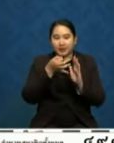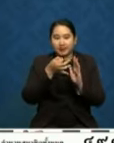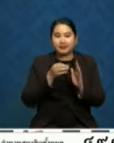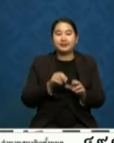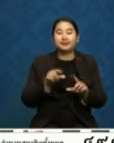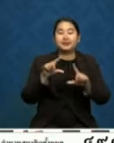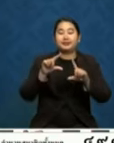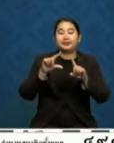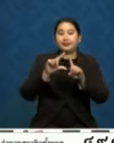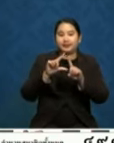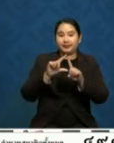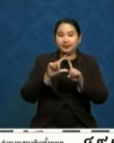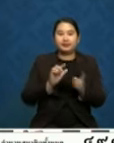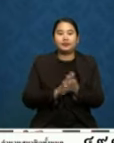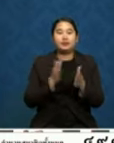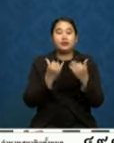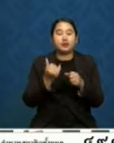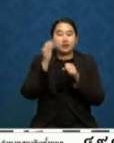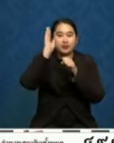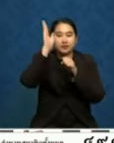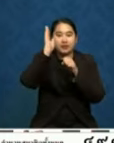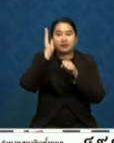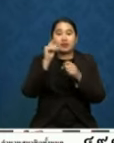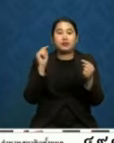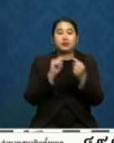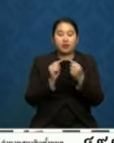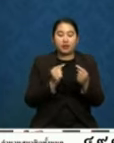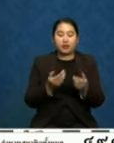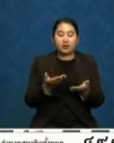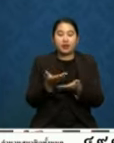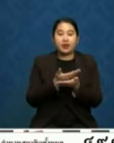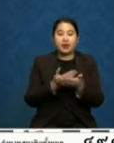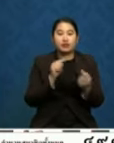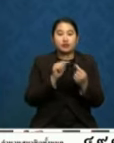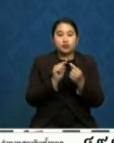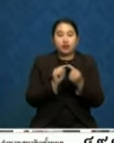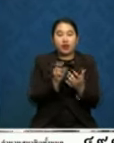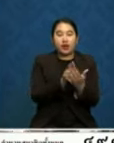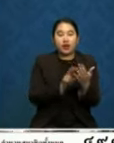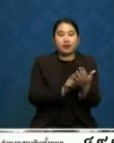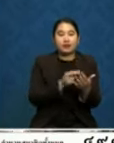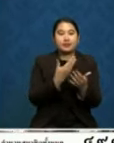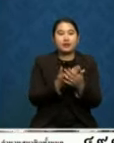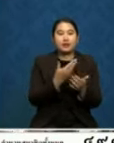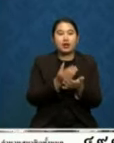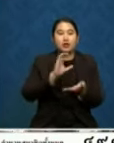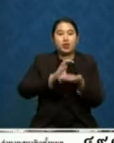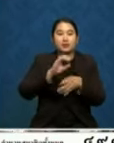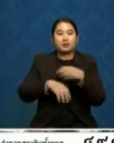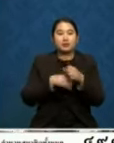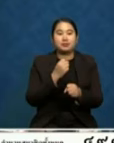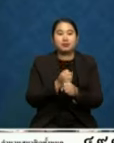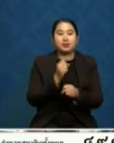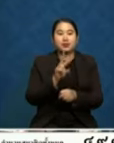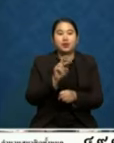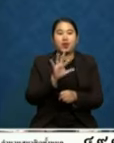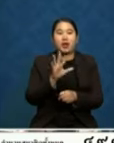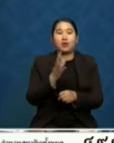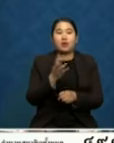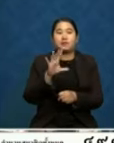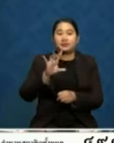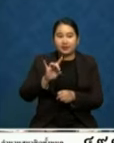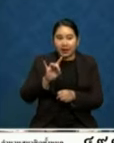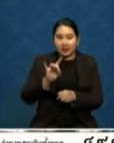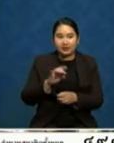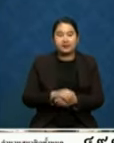ชาชนครับท่านประธานครับวันนี้ผมขอมีส่วนร่วมในการอภิปรายร่างพระราชบัญญัติงบประมาณประจำปี2568นะครับมา